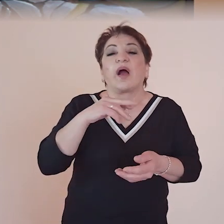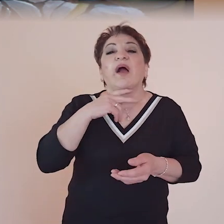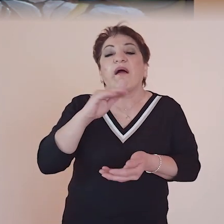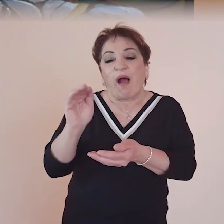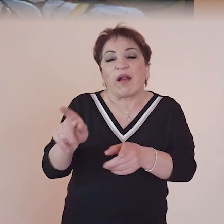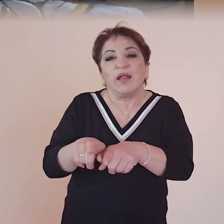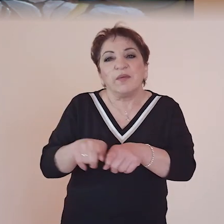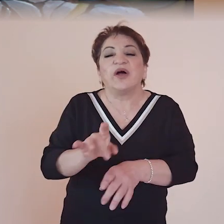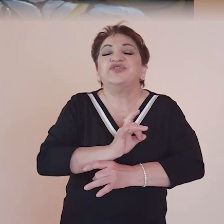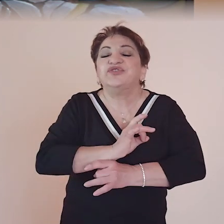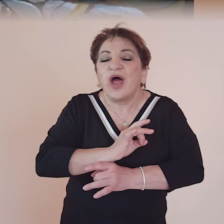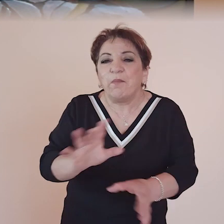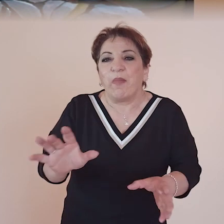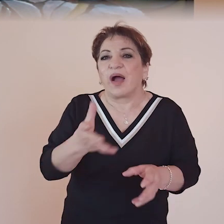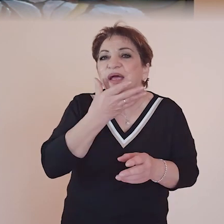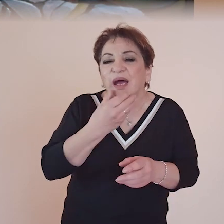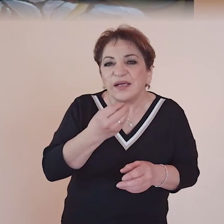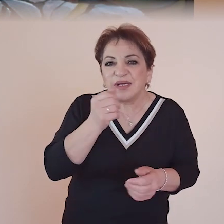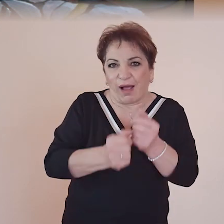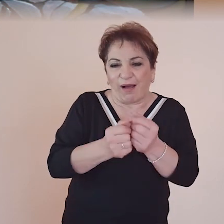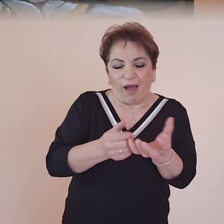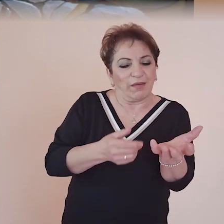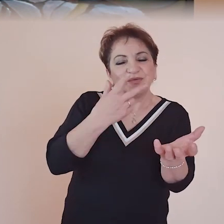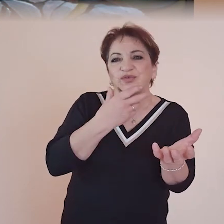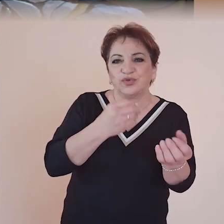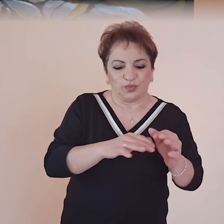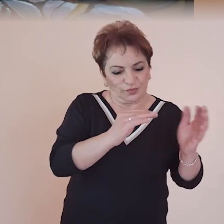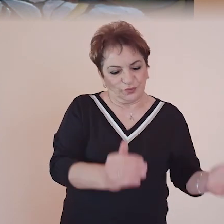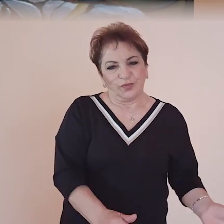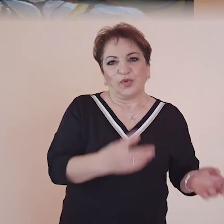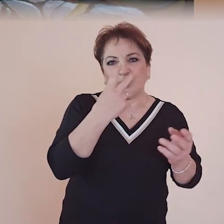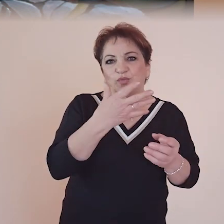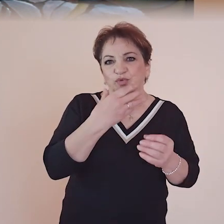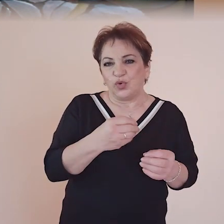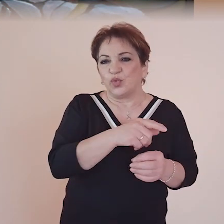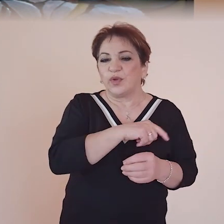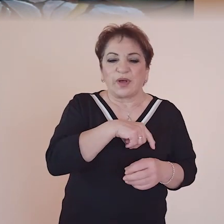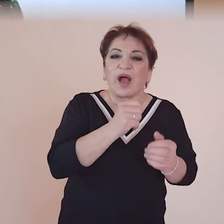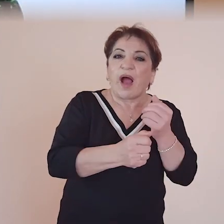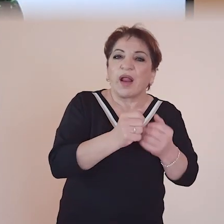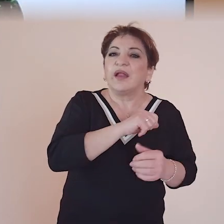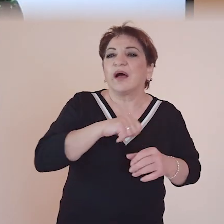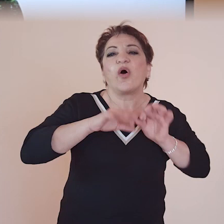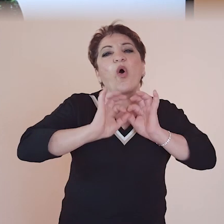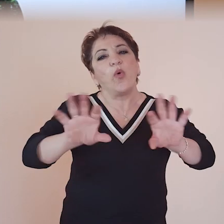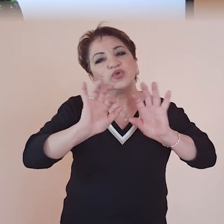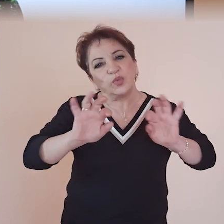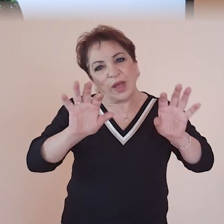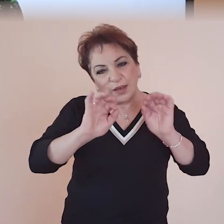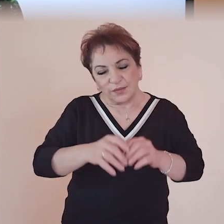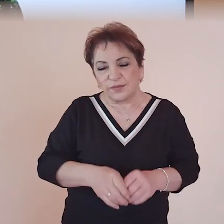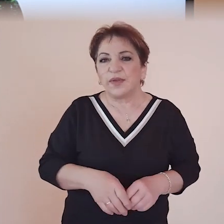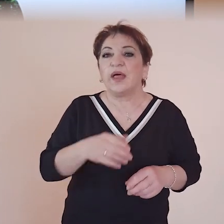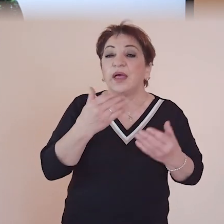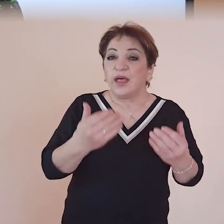ճերմակ են, այդքան գեղեցիկ են ու նաև խոսուն են մեր կարերը։ Դե ինչ